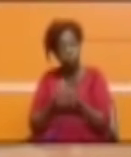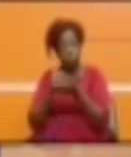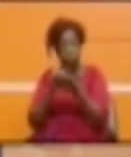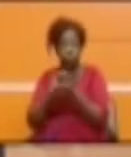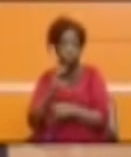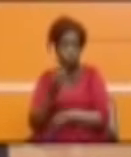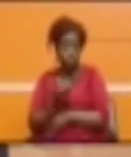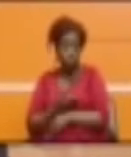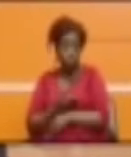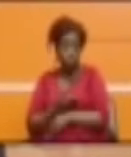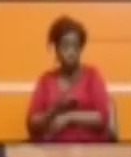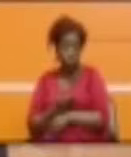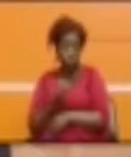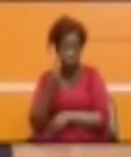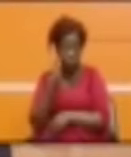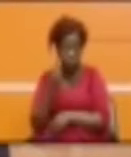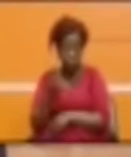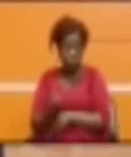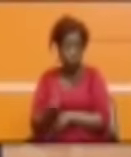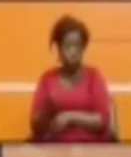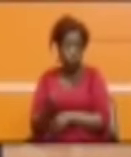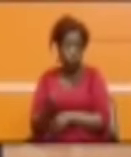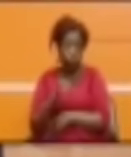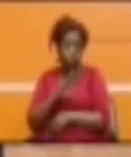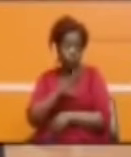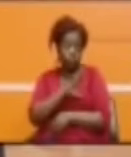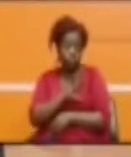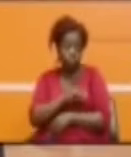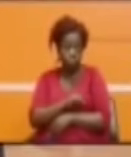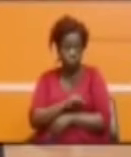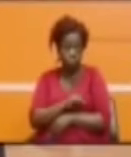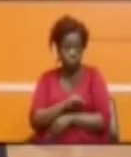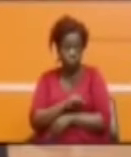batuyambe okulaba nga batugumiikirizaamu